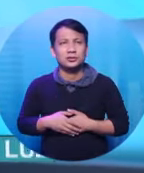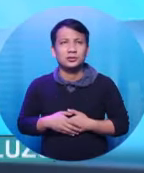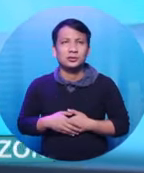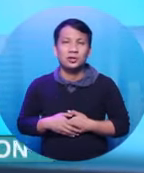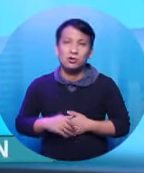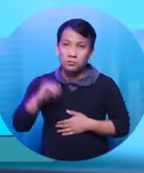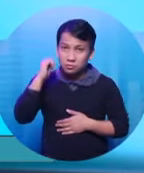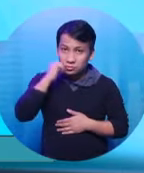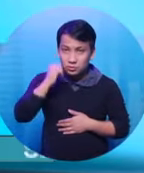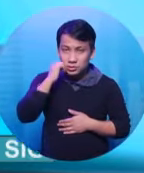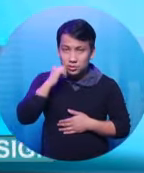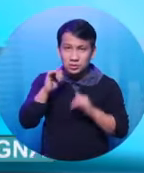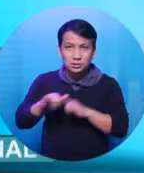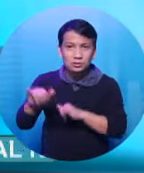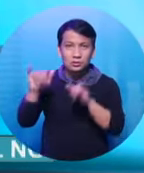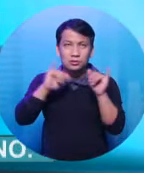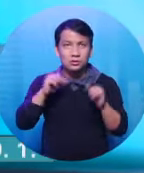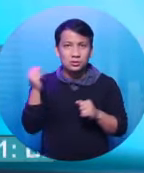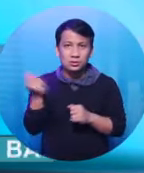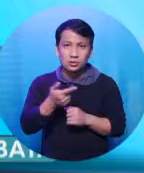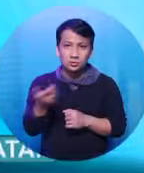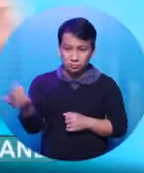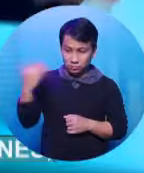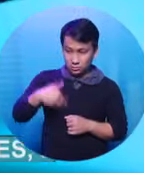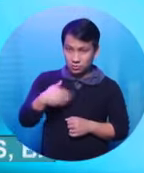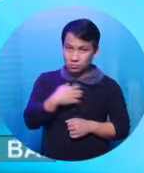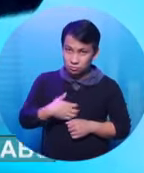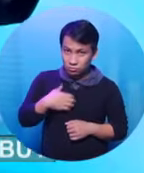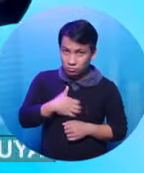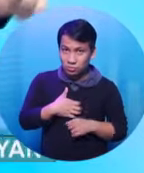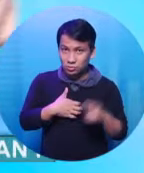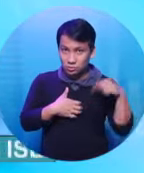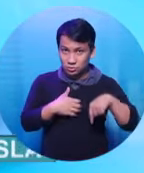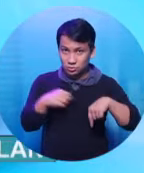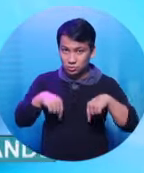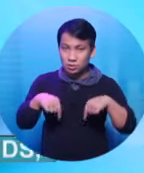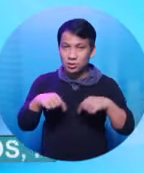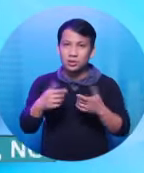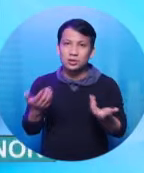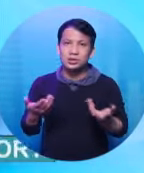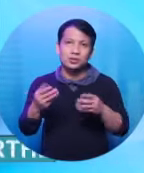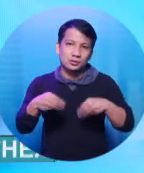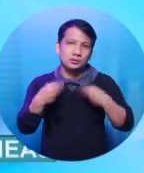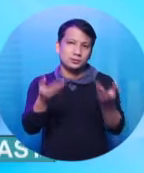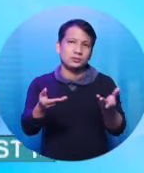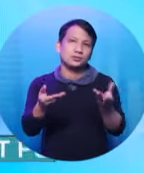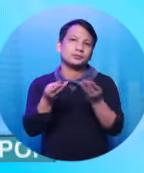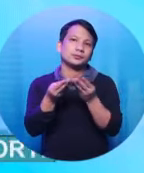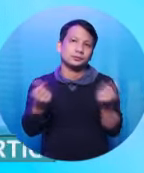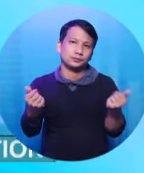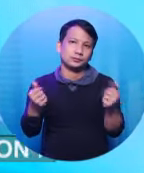halos lahat ng mga isinusubong sa amin dito ay nabibigyan ng